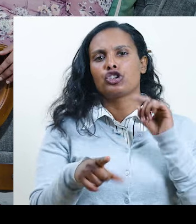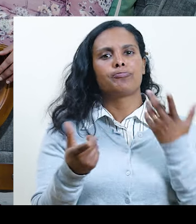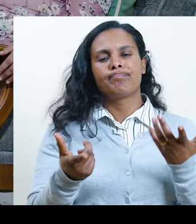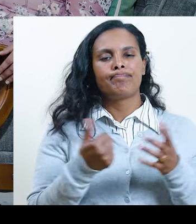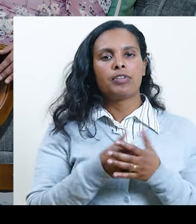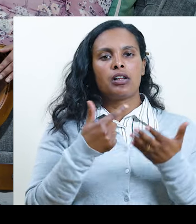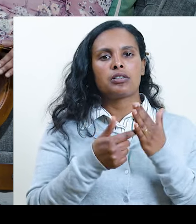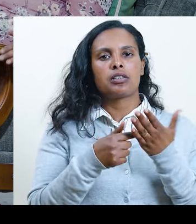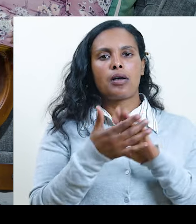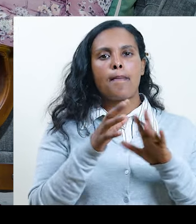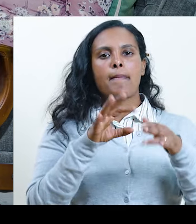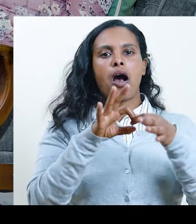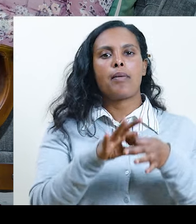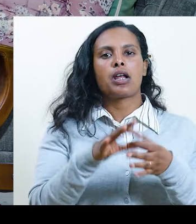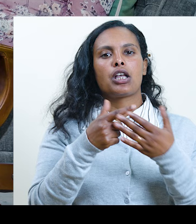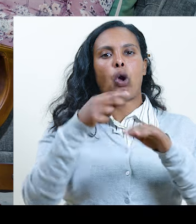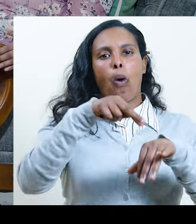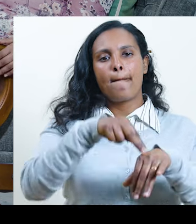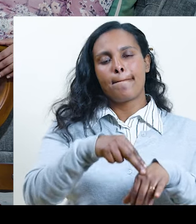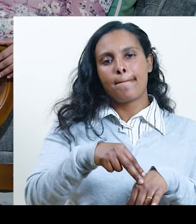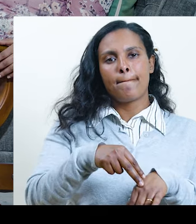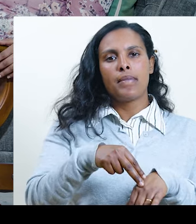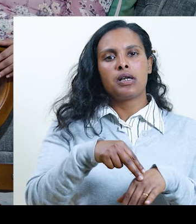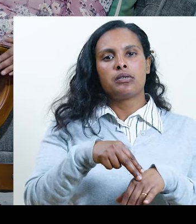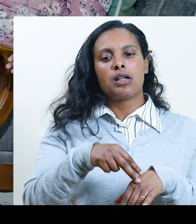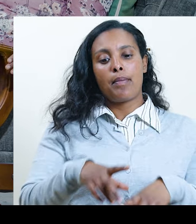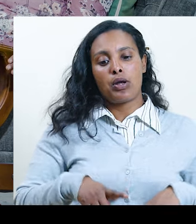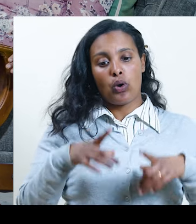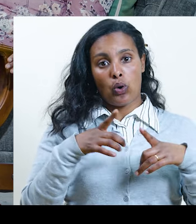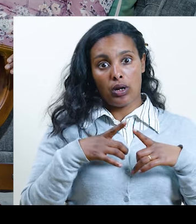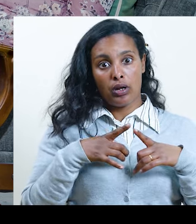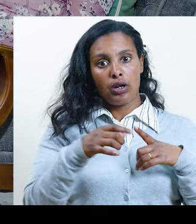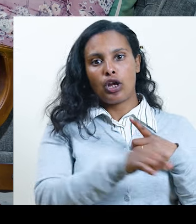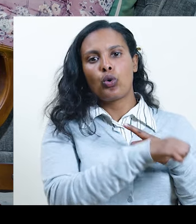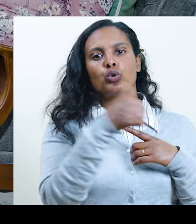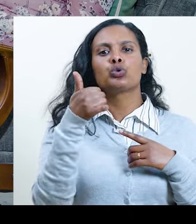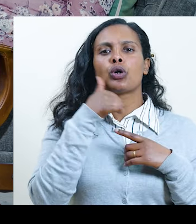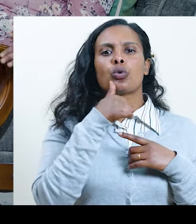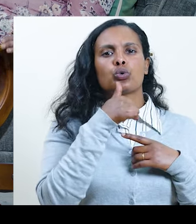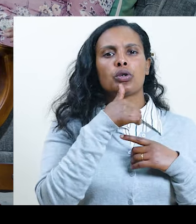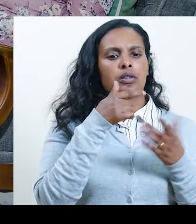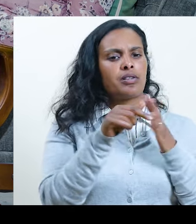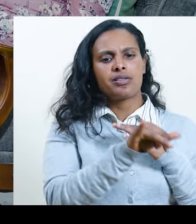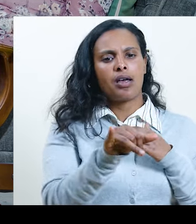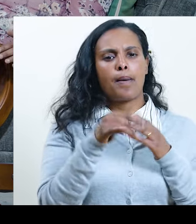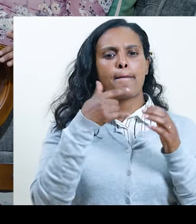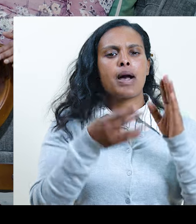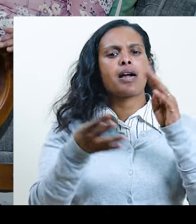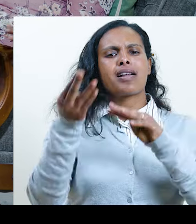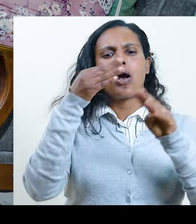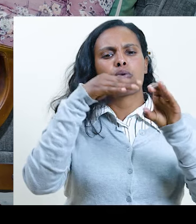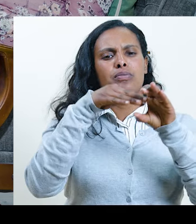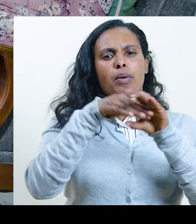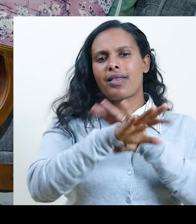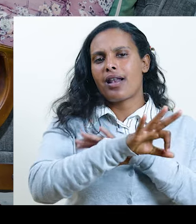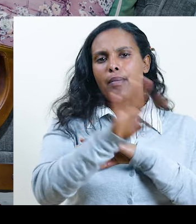አልቻልኩም። ስለዚህ ይሄ ማህበር፣ ይሄ ተቋም ሰርቫይቭ አድርጌያለሁ፣ ግን ሌሎች ሴቶች እንደዛ አይነት መከራ